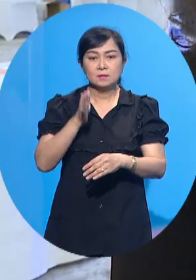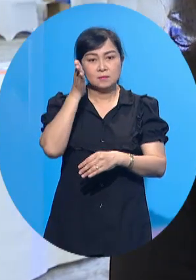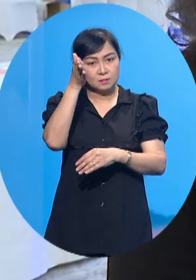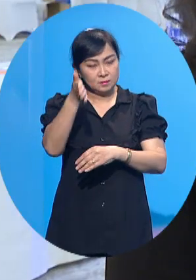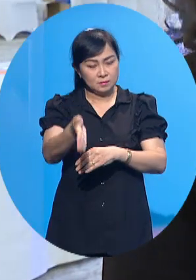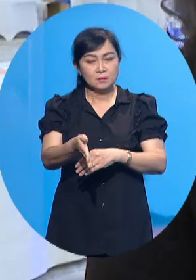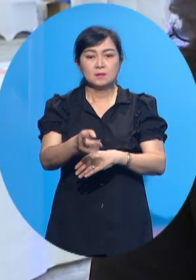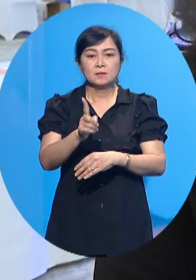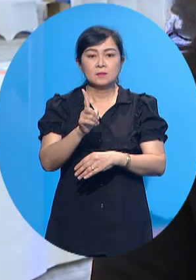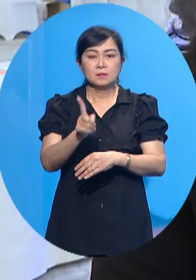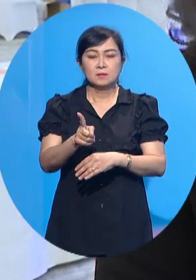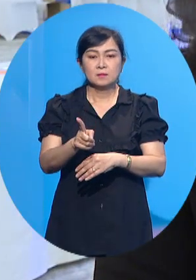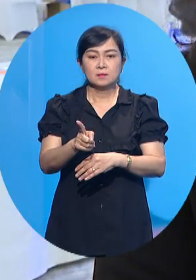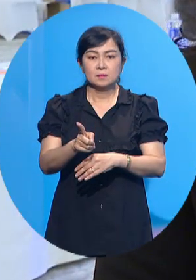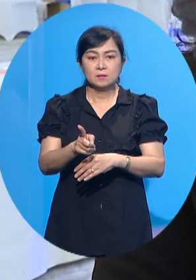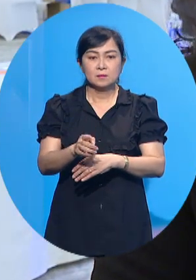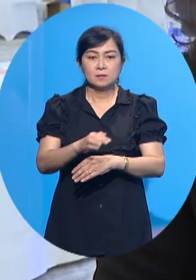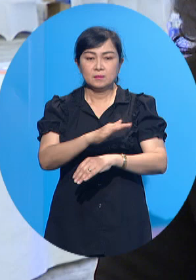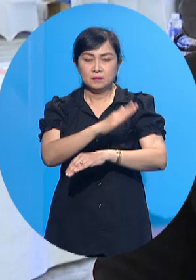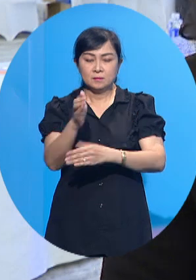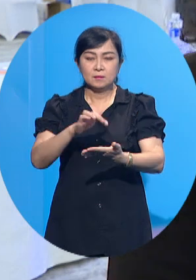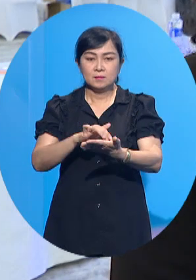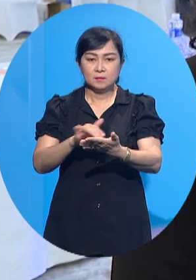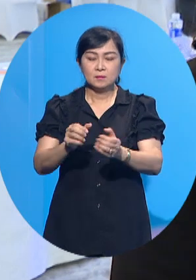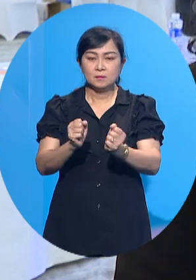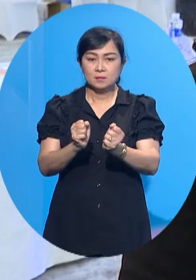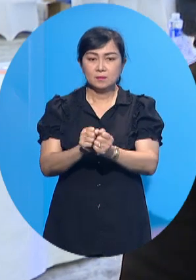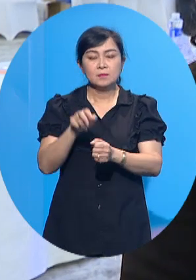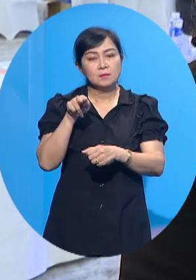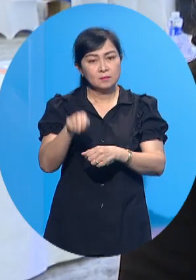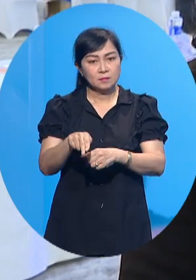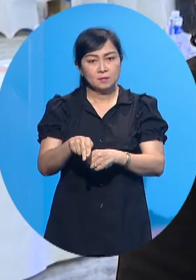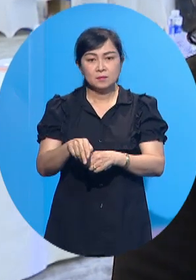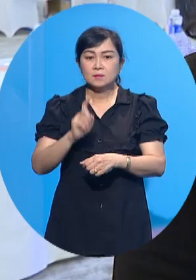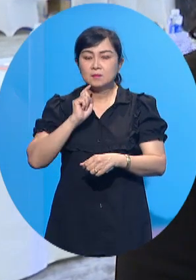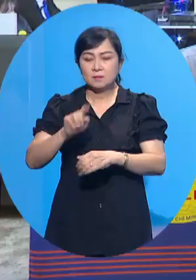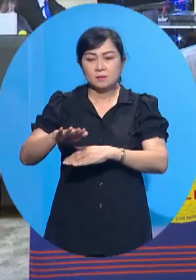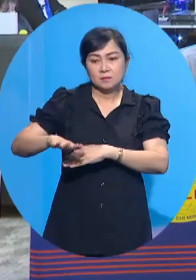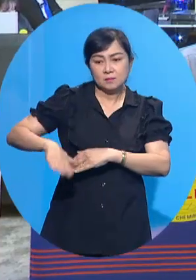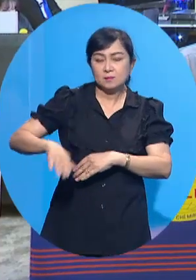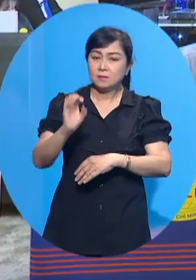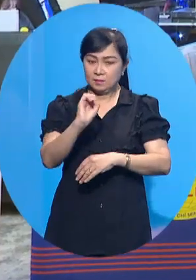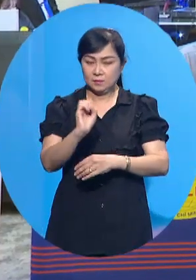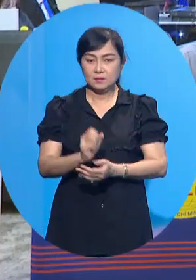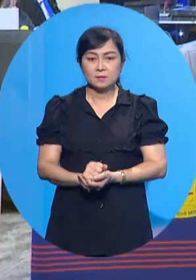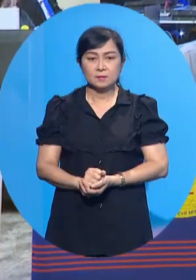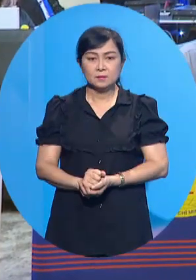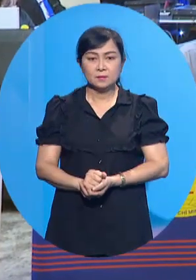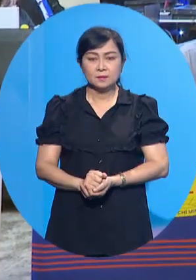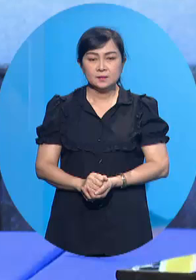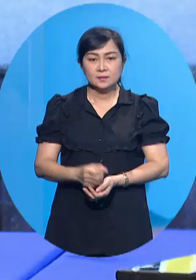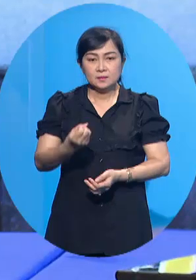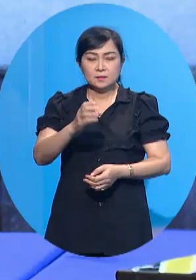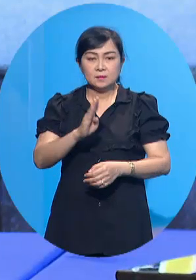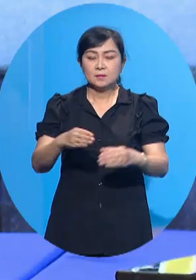cái ngưỡng về biết là phát triển công nghệ nhưng bạn cùng đồng hành với nó thì các bạn không bị để lùi lại phía sau. Một trong những điểm